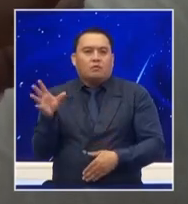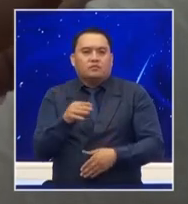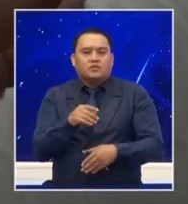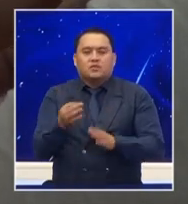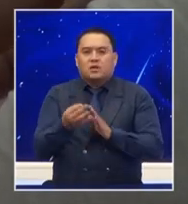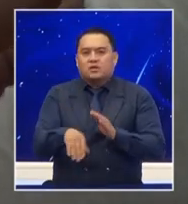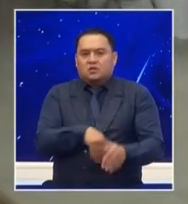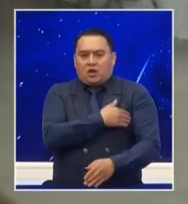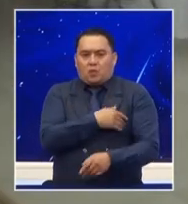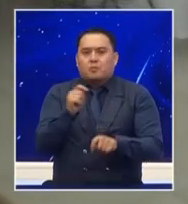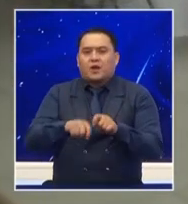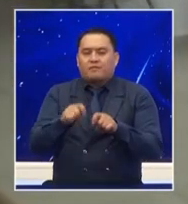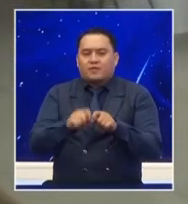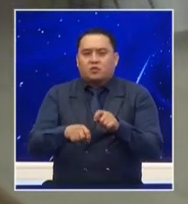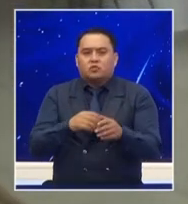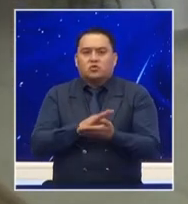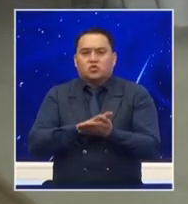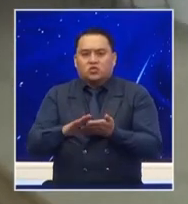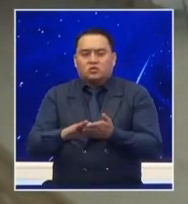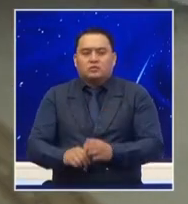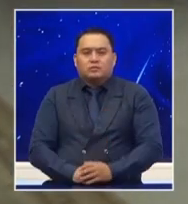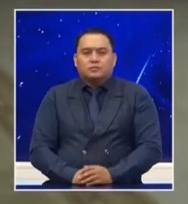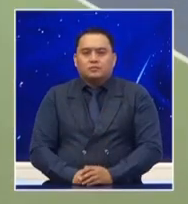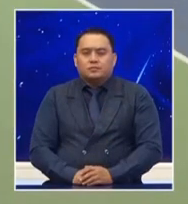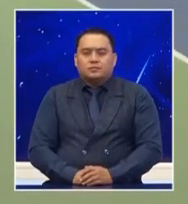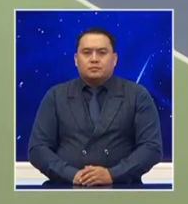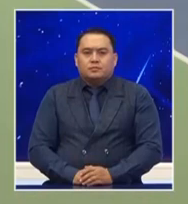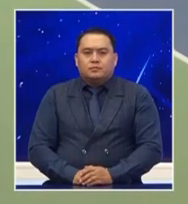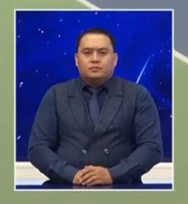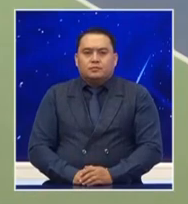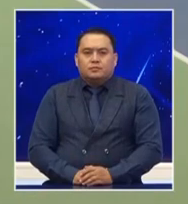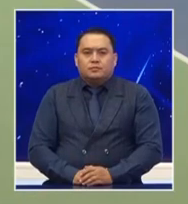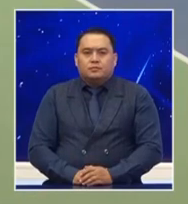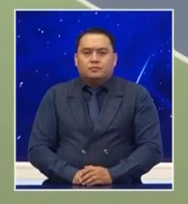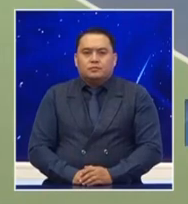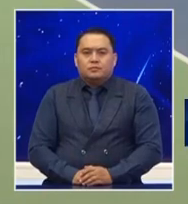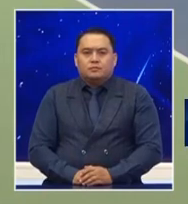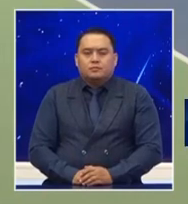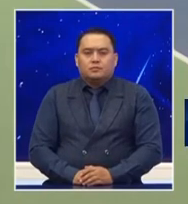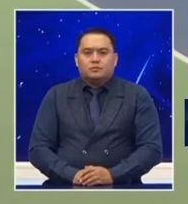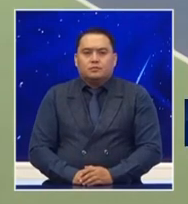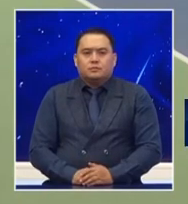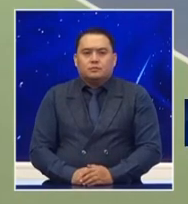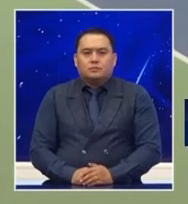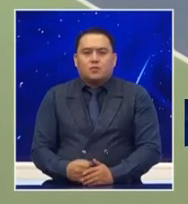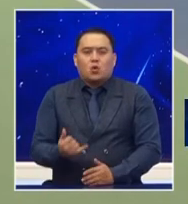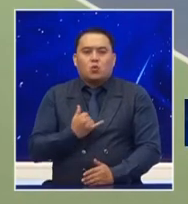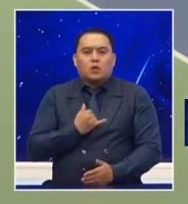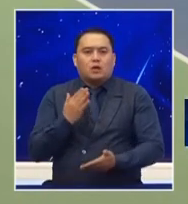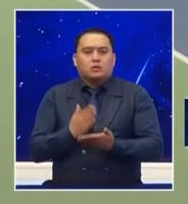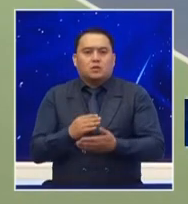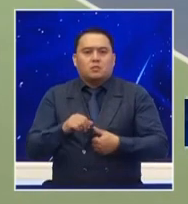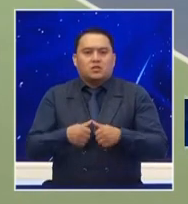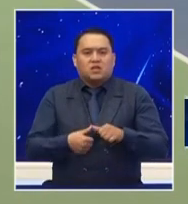проходят термометрию и обязательную дезинфекцию рук. У нас сидит постоянно врач, который